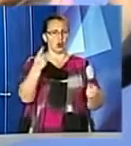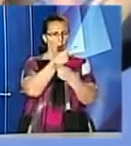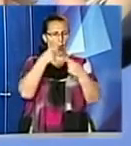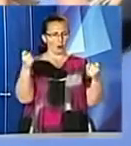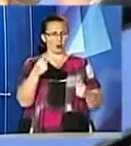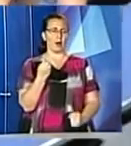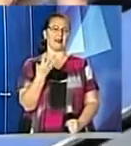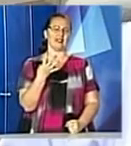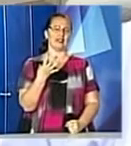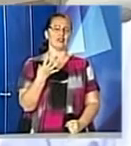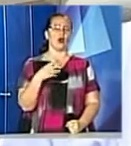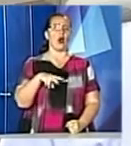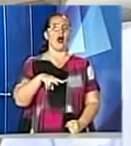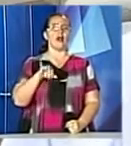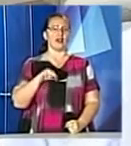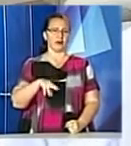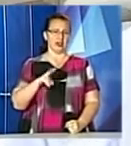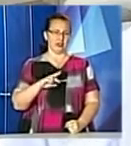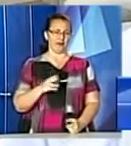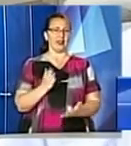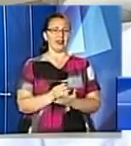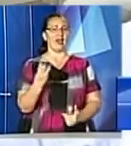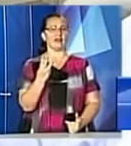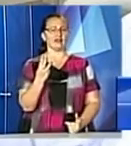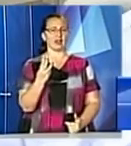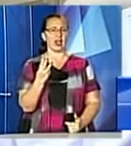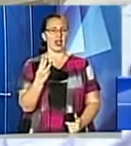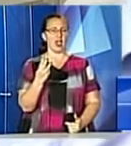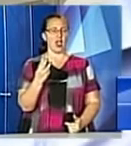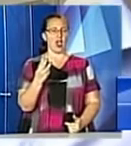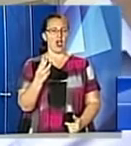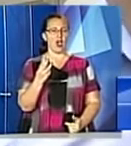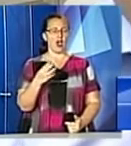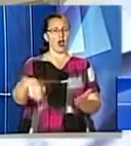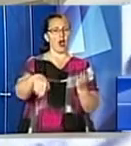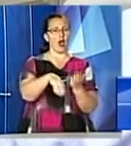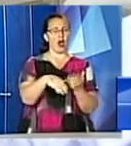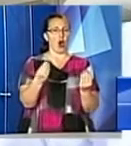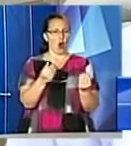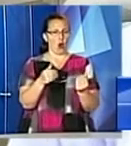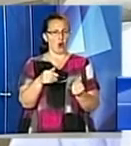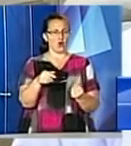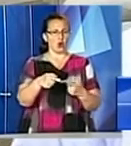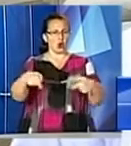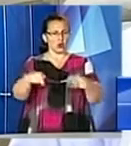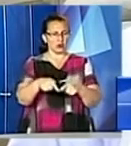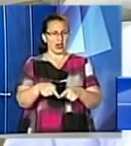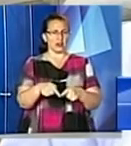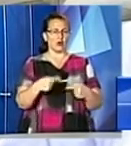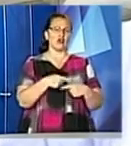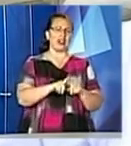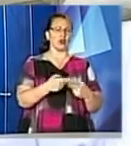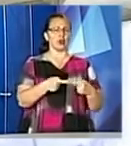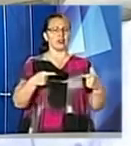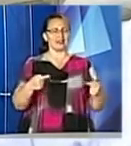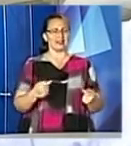липня. Є три інвестора, є три технології. В принципі, технології різні, але для нашого